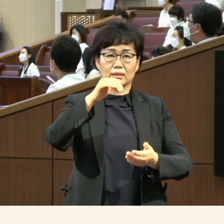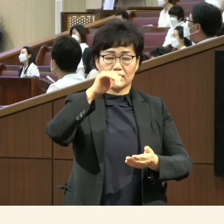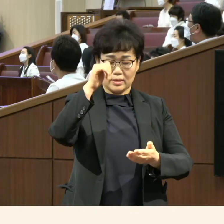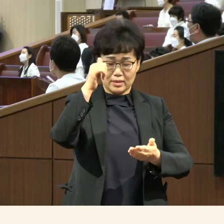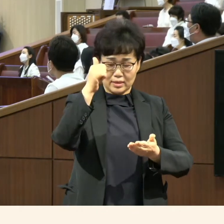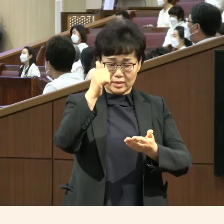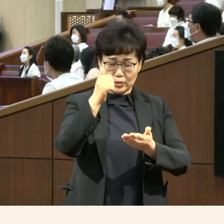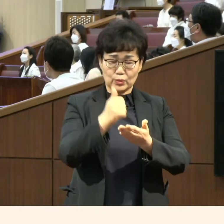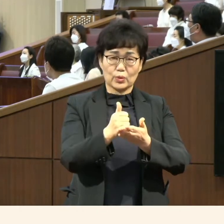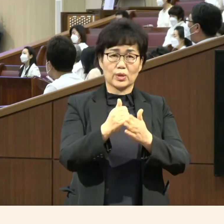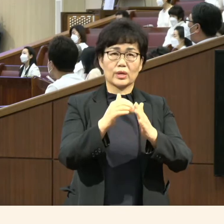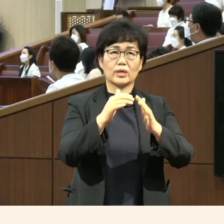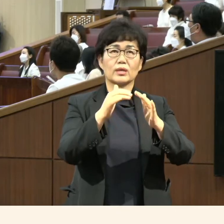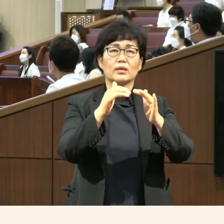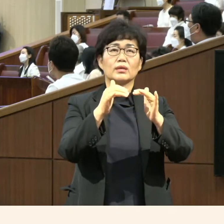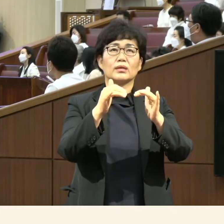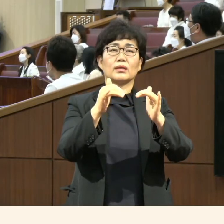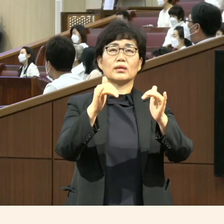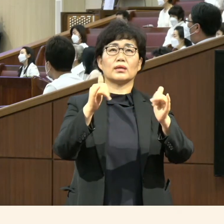흘리니